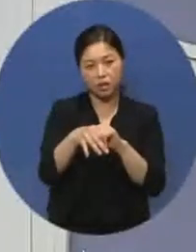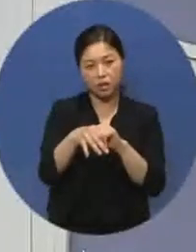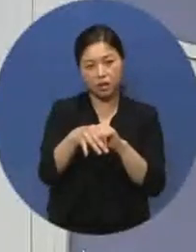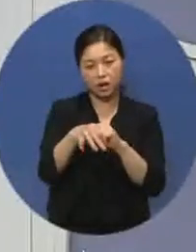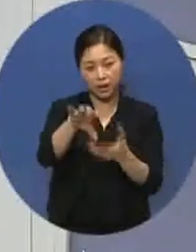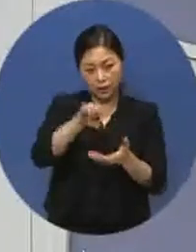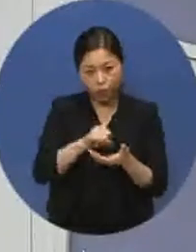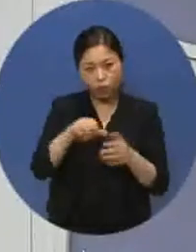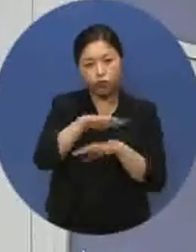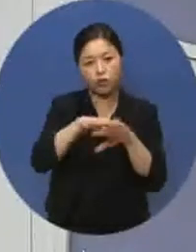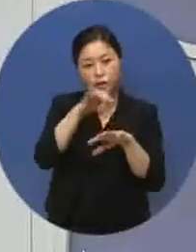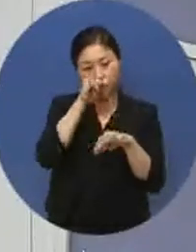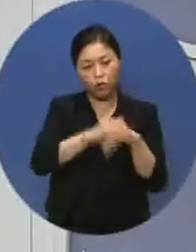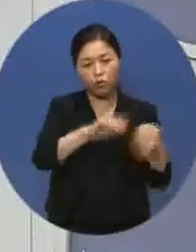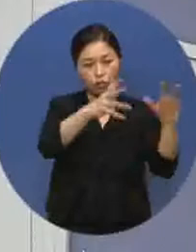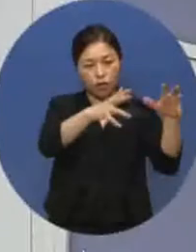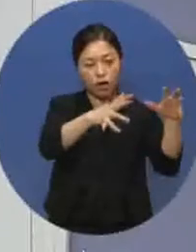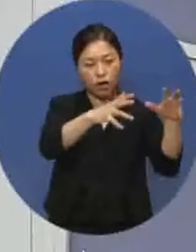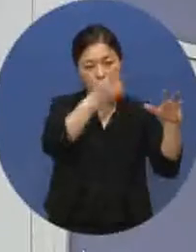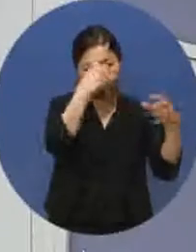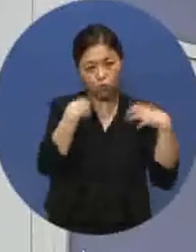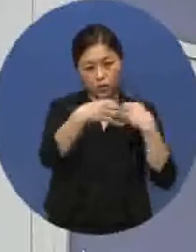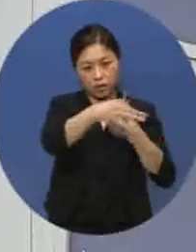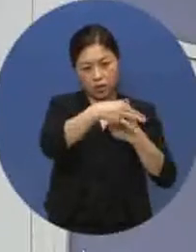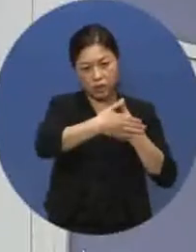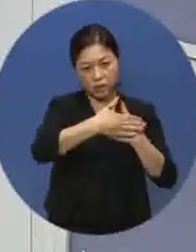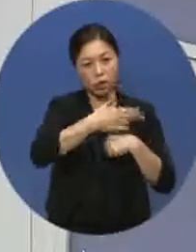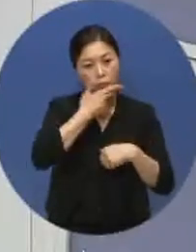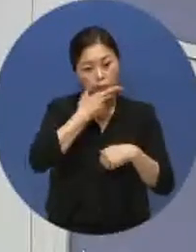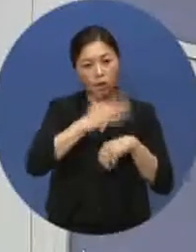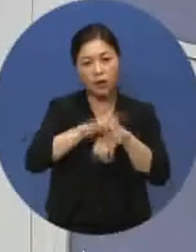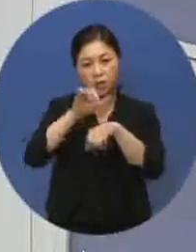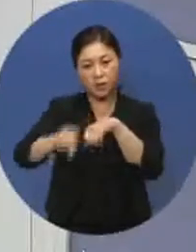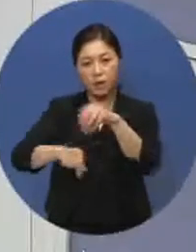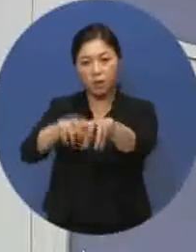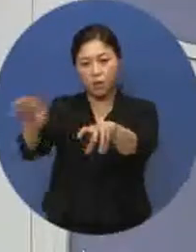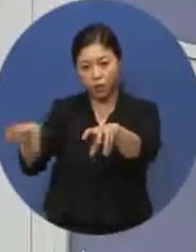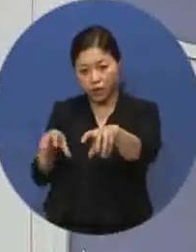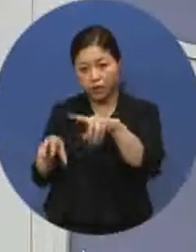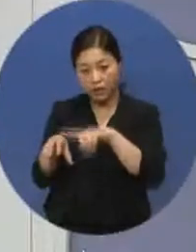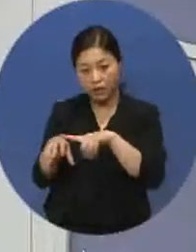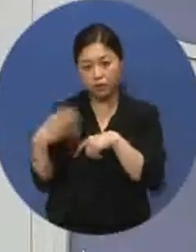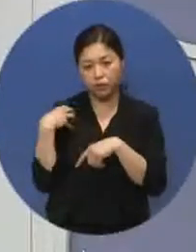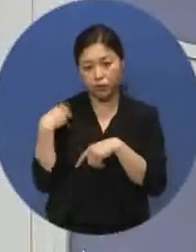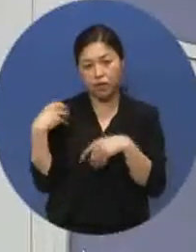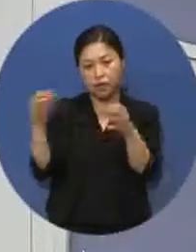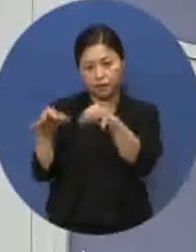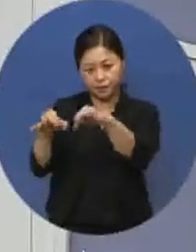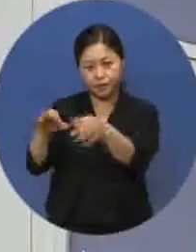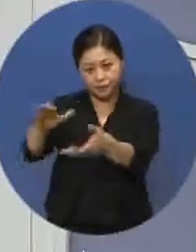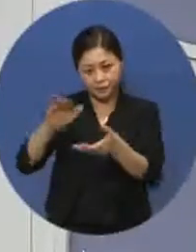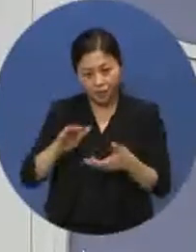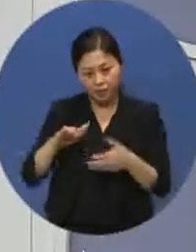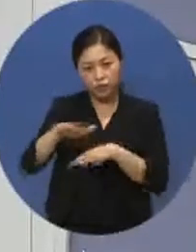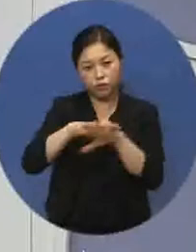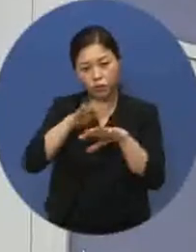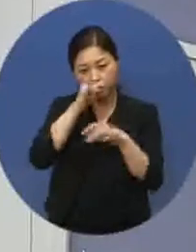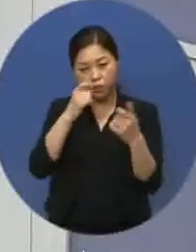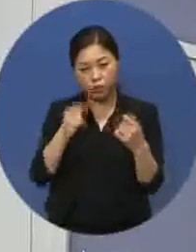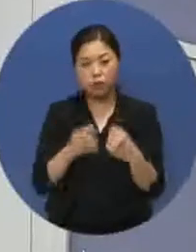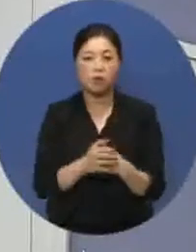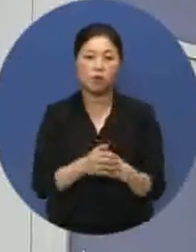어떤 국가적인 재정 지원이라는 건 전혀 없고요. 오로지 각 지방회에서 하는 분담금으로 유지되고 있고 각 지방회는 회원들의